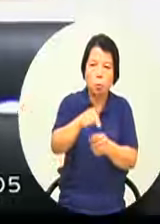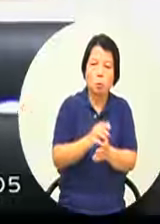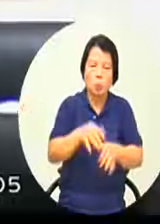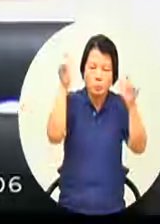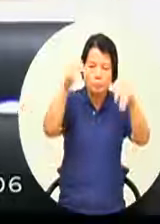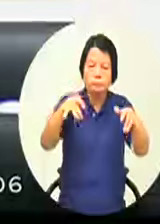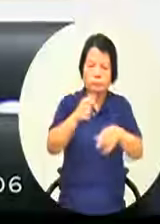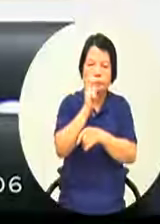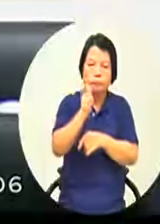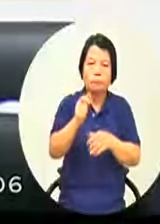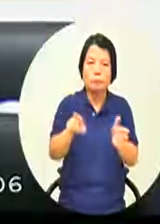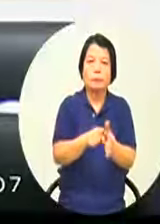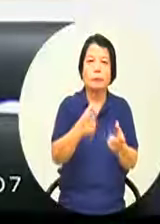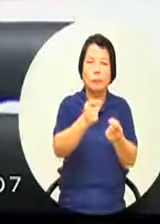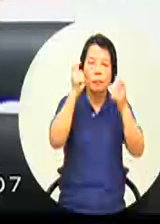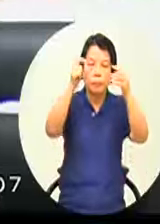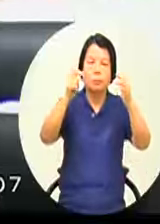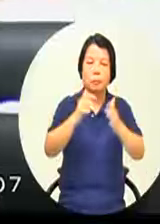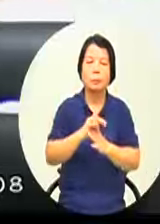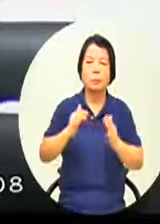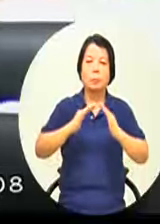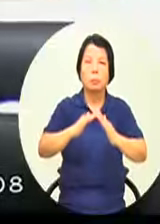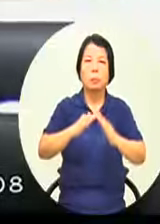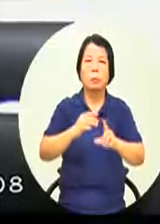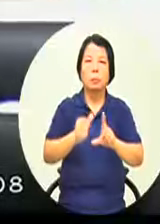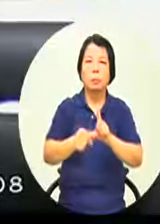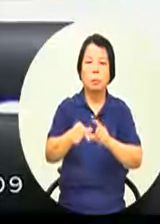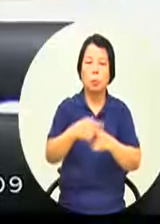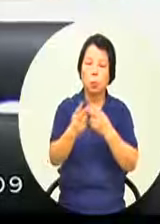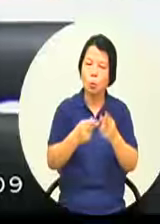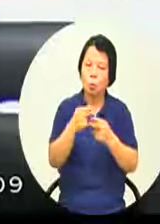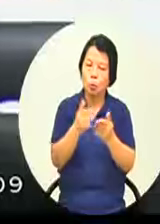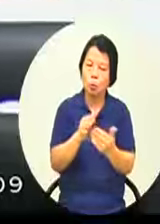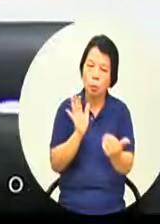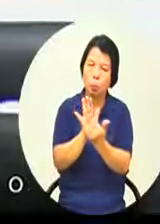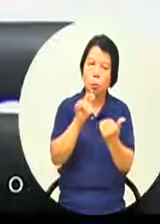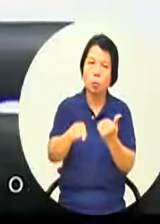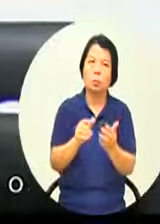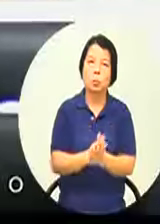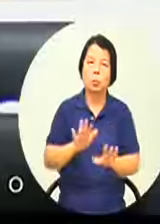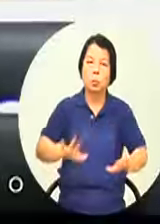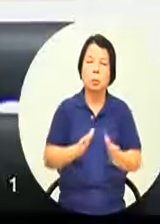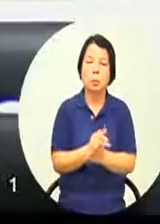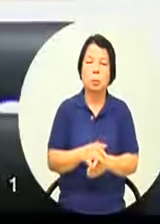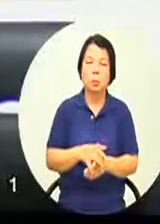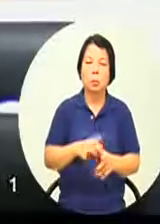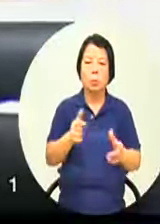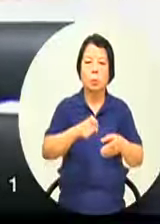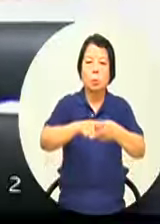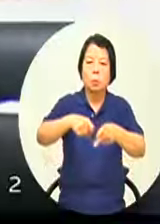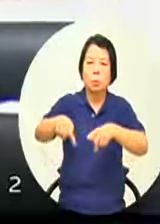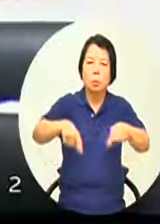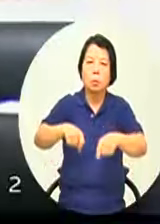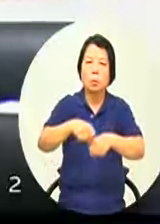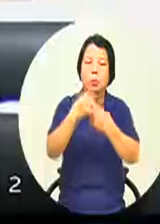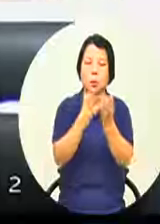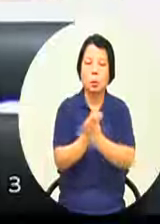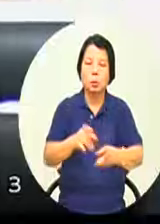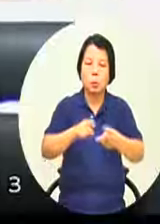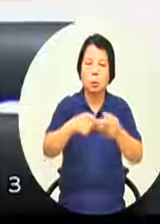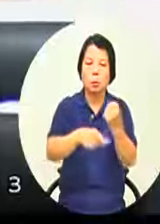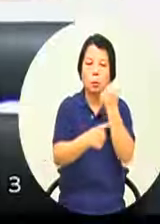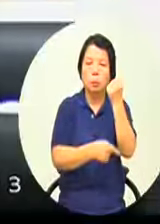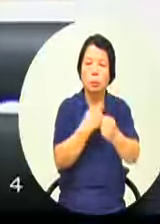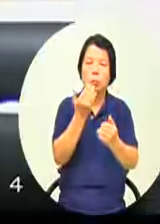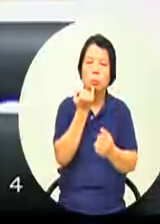时候，高雄市的市区我们到底要怎么样来做预防？我们目前的任何的工程有没有任何的工法可以预防这